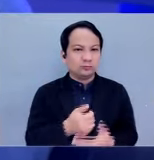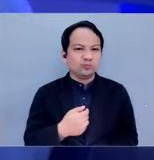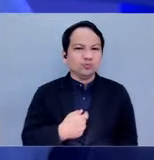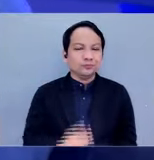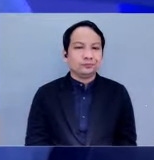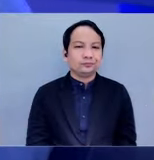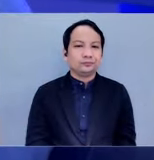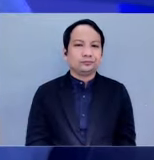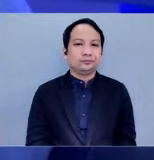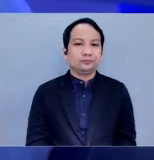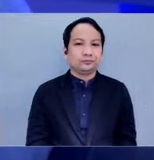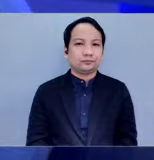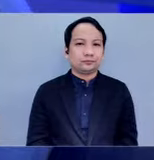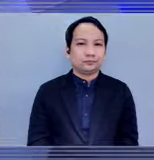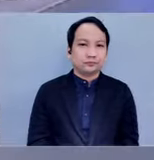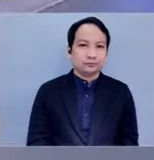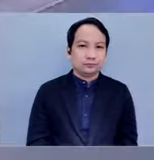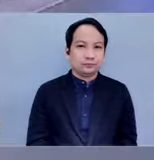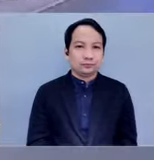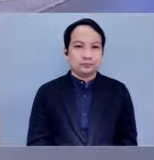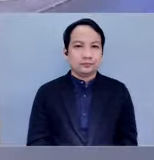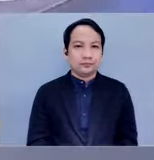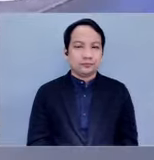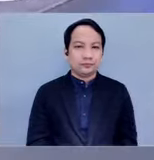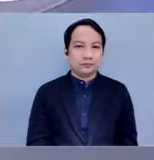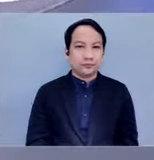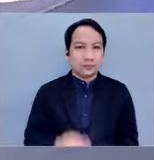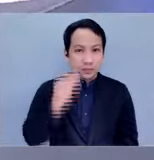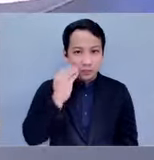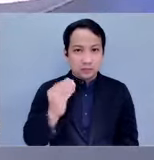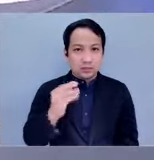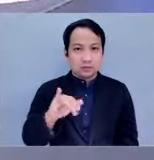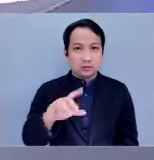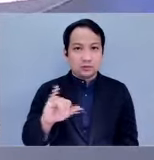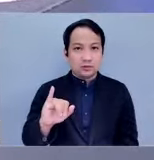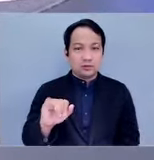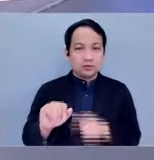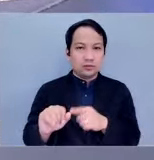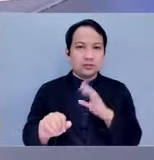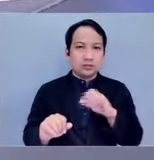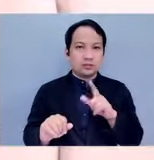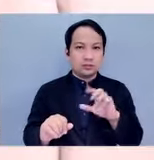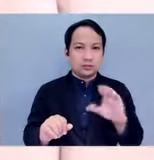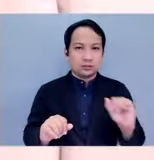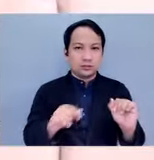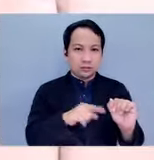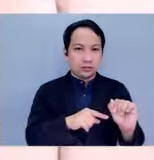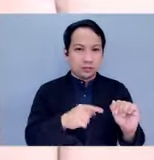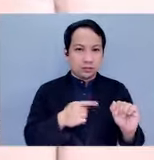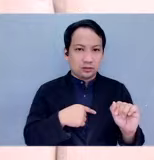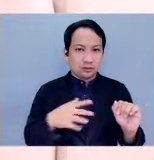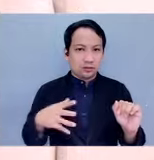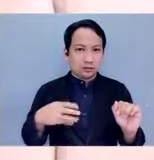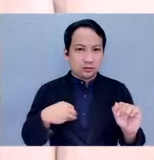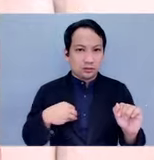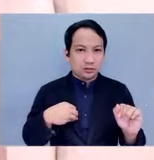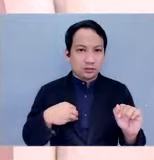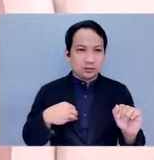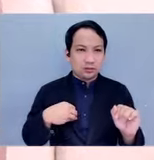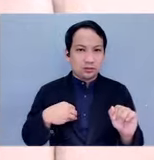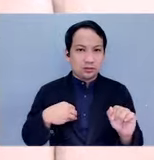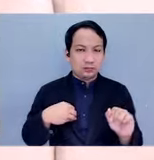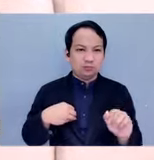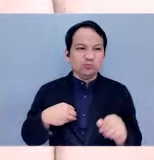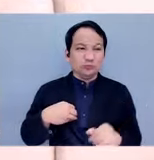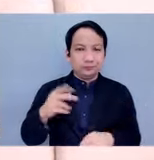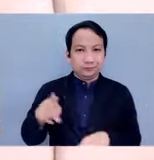Correct. Mm-hmm. Oo. Maui. Yeah. Ay, mami, nakarelate ako kasi kay Seske. Kasi ako, aminado ako, may tendency akong mag-people, please. Pero tulad